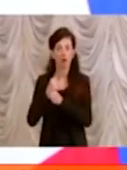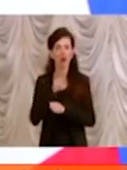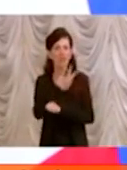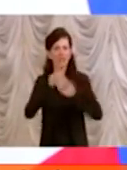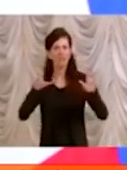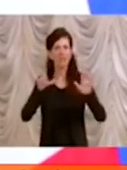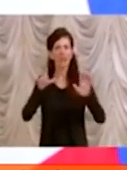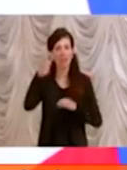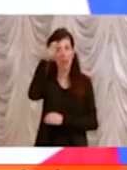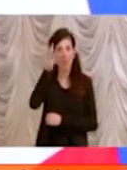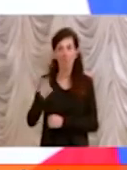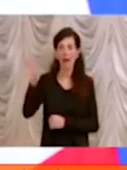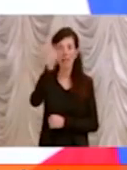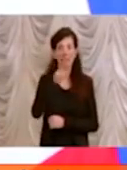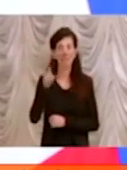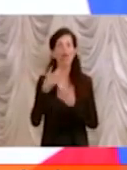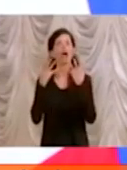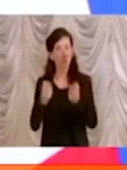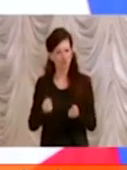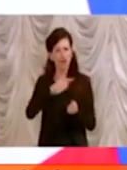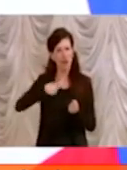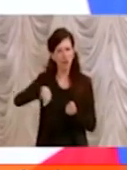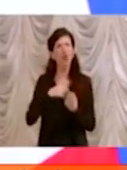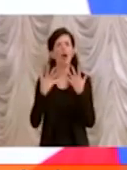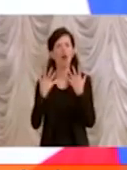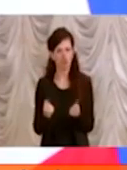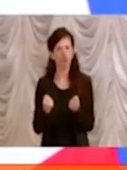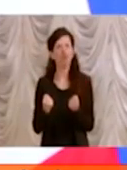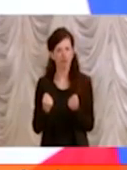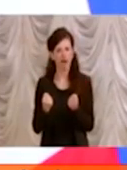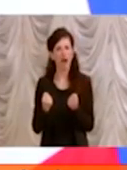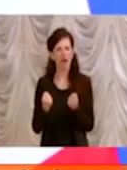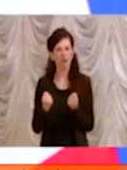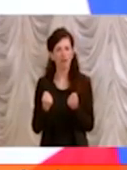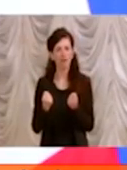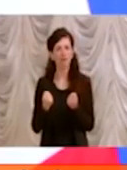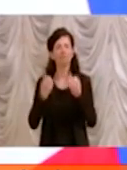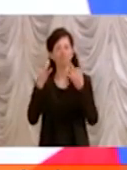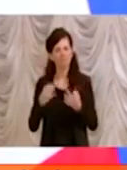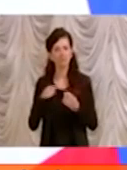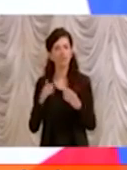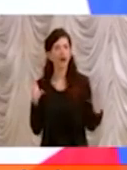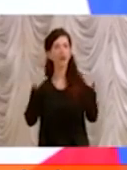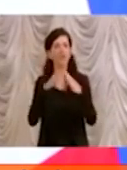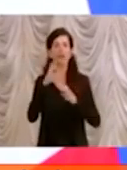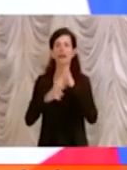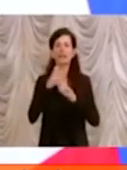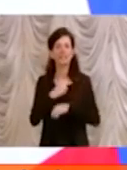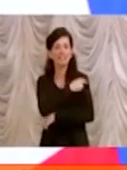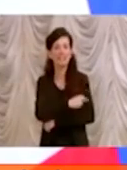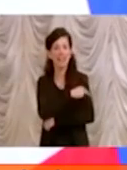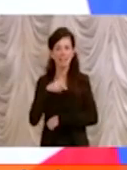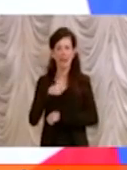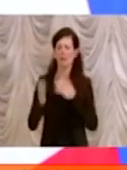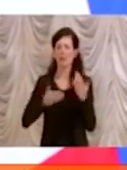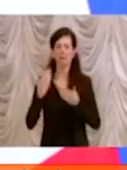27 paesi hanno accettato, abbiamo accettato, di introdurre per reagire a questa crisi sanitaria, a questa